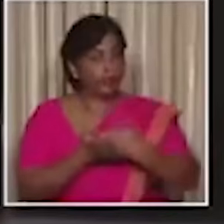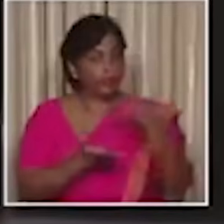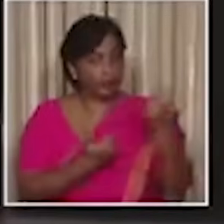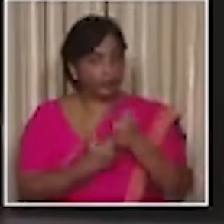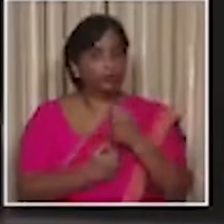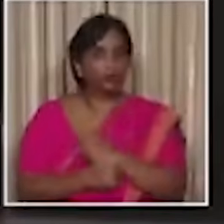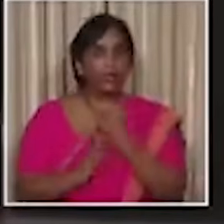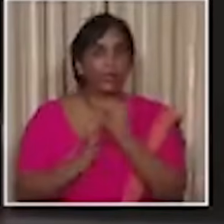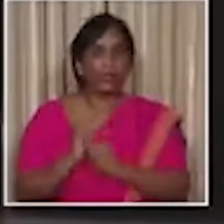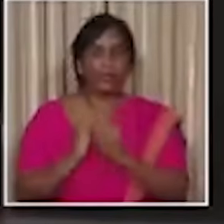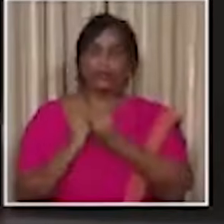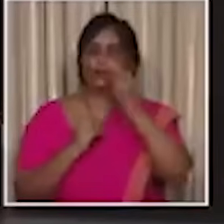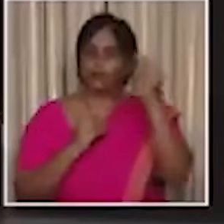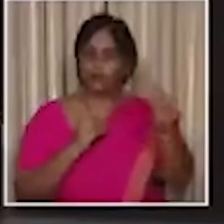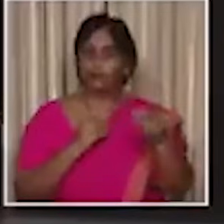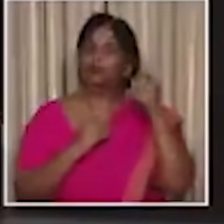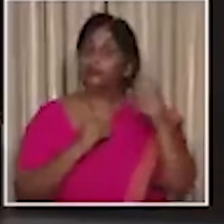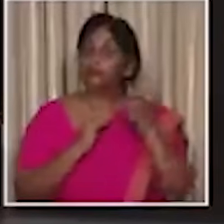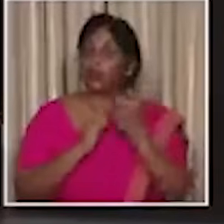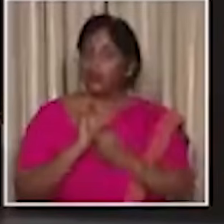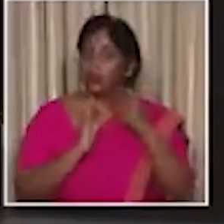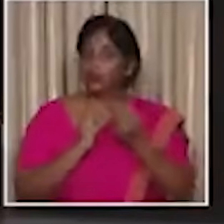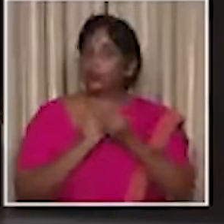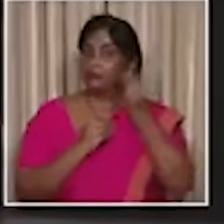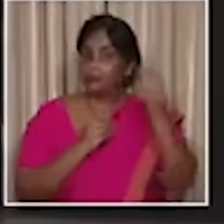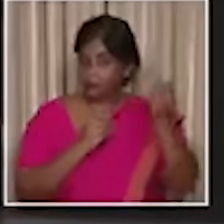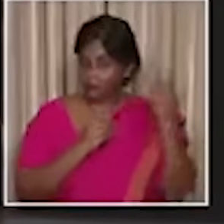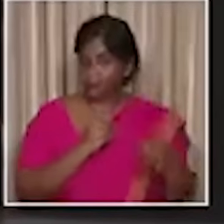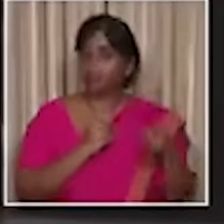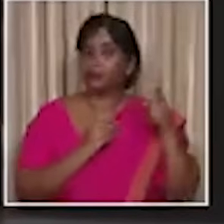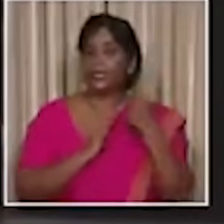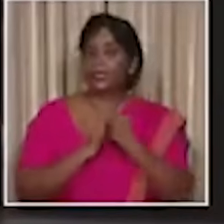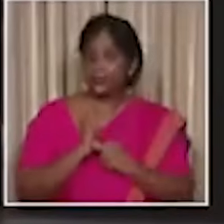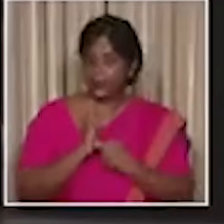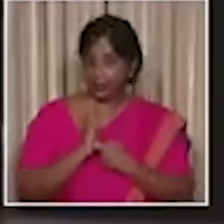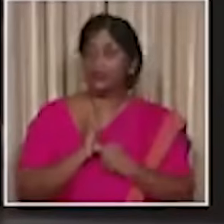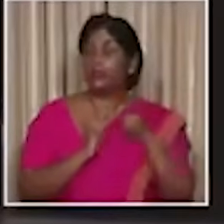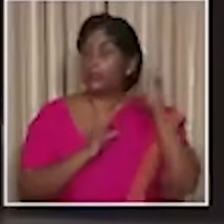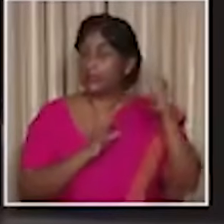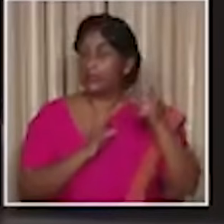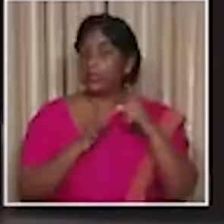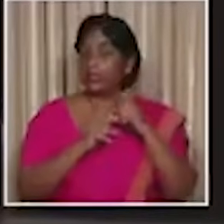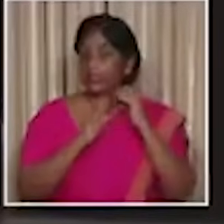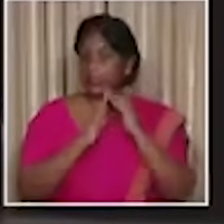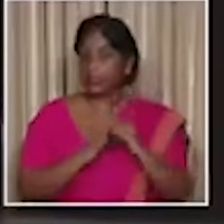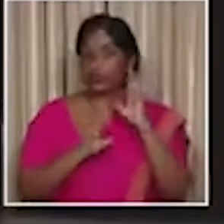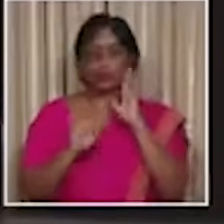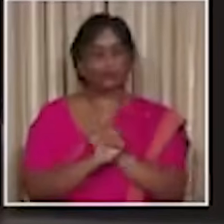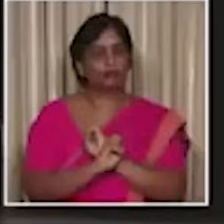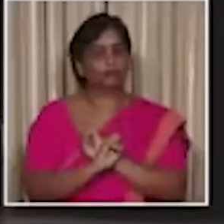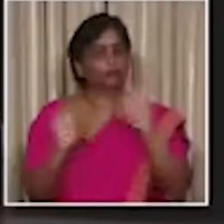විද්‍යාවකක නීතිපතියකට ඇරියා. ඒ නීතිපතියකට ඇරියට පස්සේ නීතිපති එක තමයි මේක පබ්ලිෂ් කරන්න